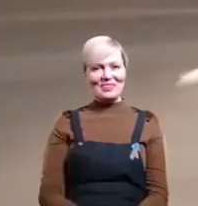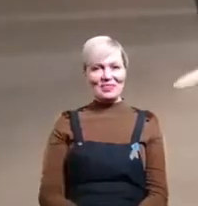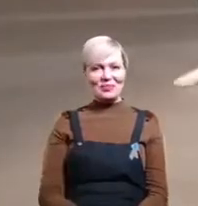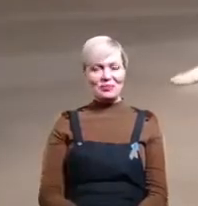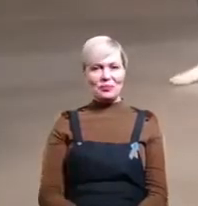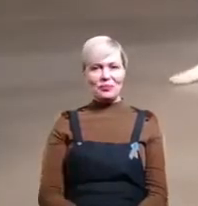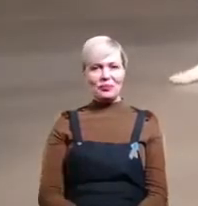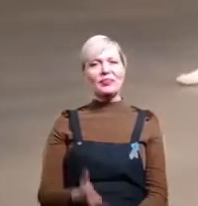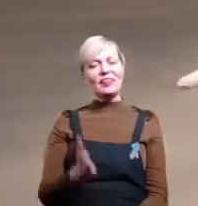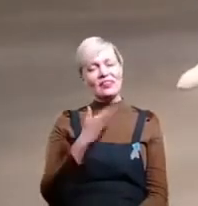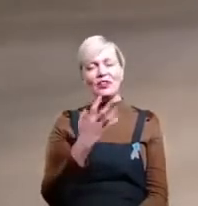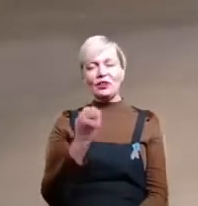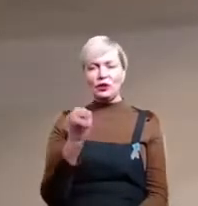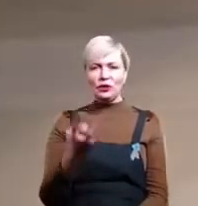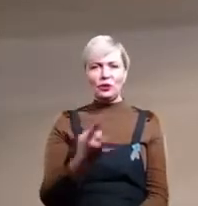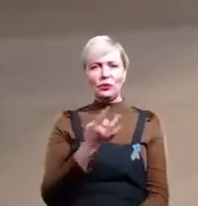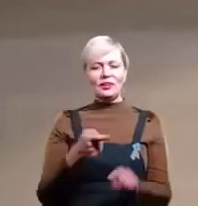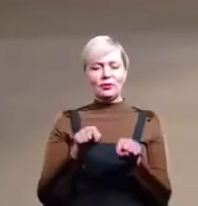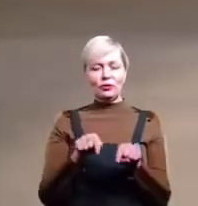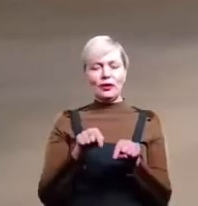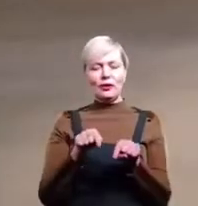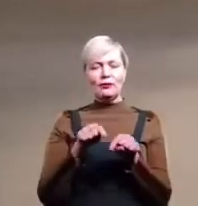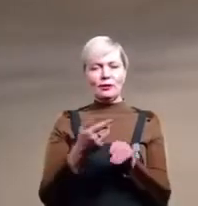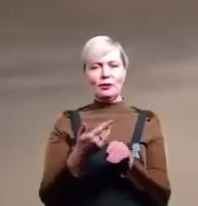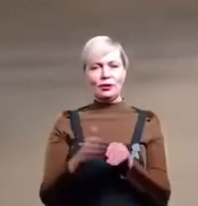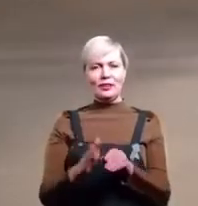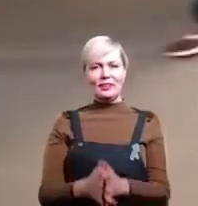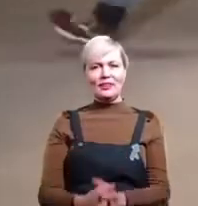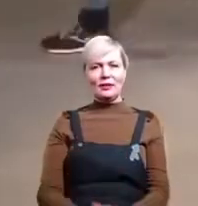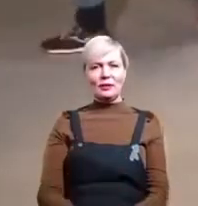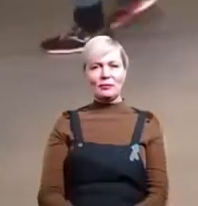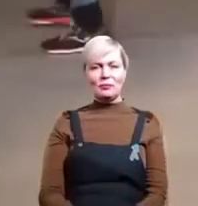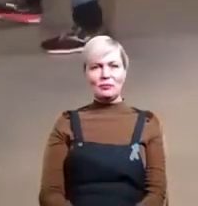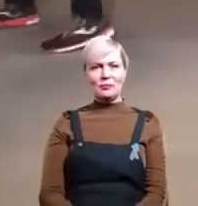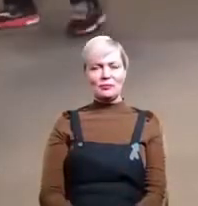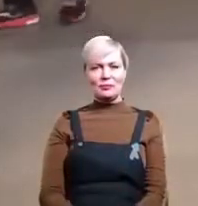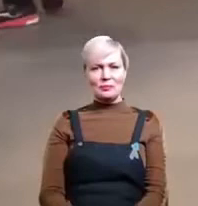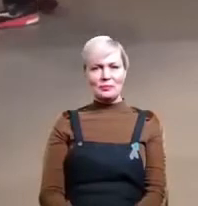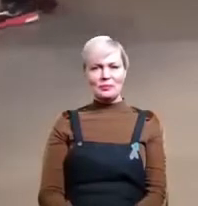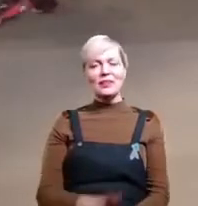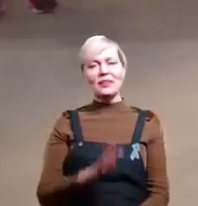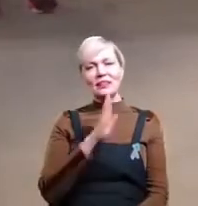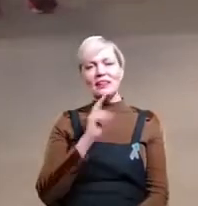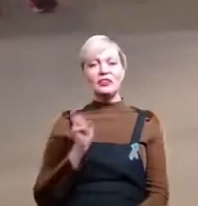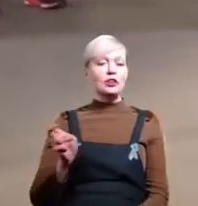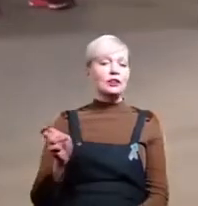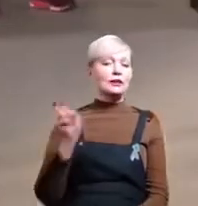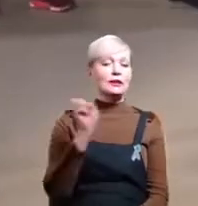Давайте еще разок с этой части. Да.